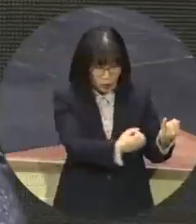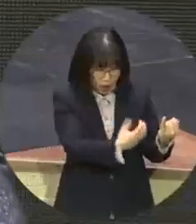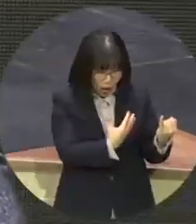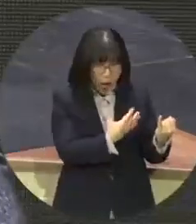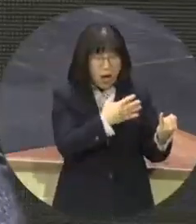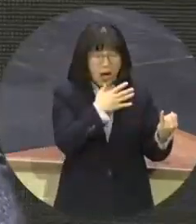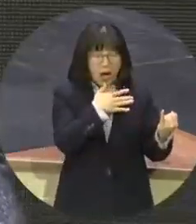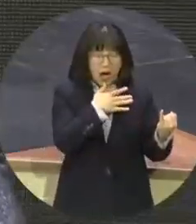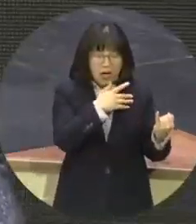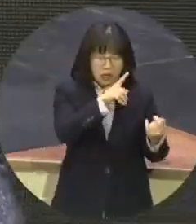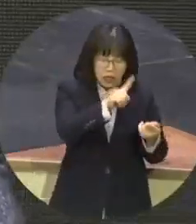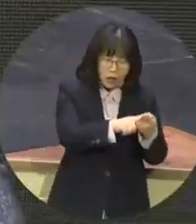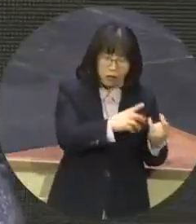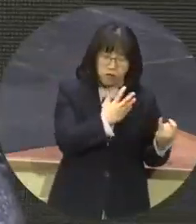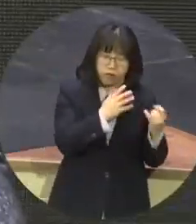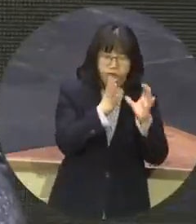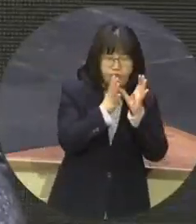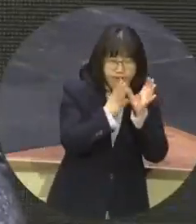그대로 받아들여.